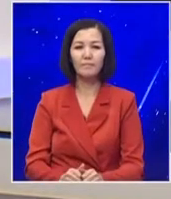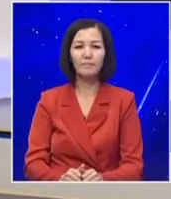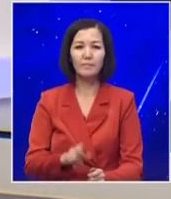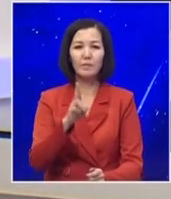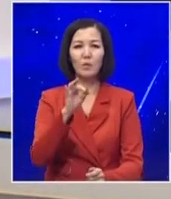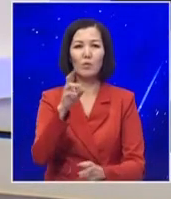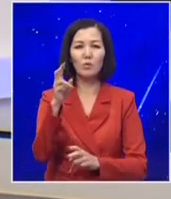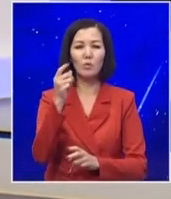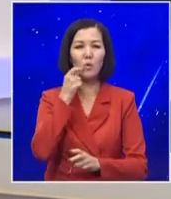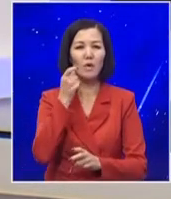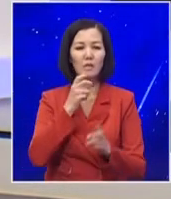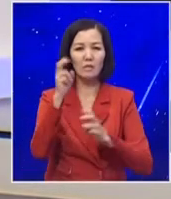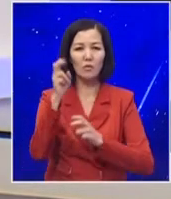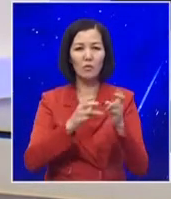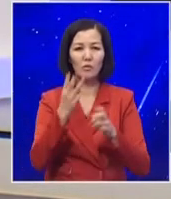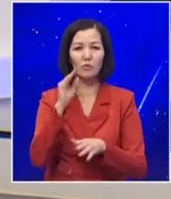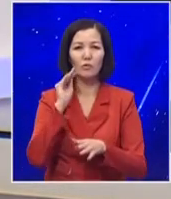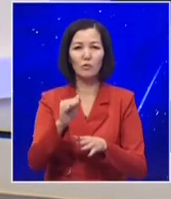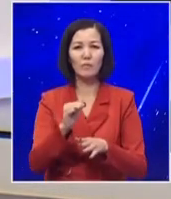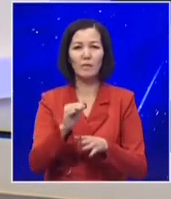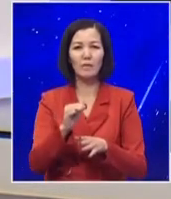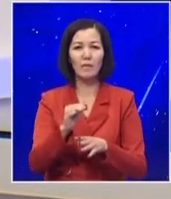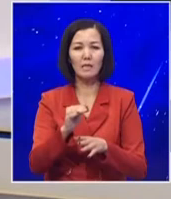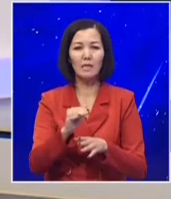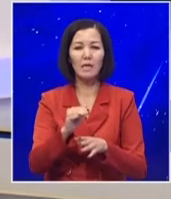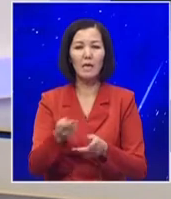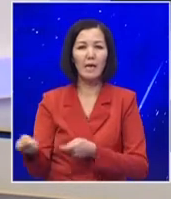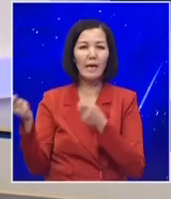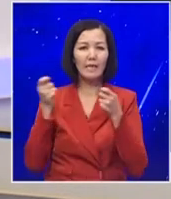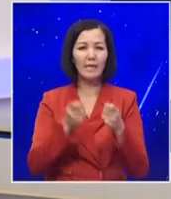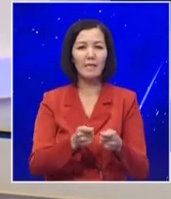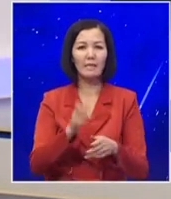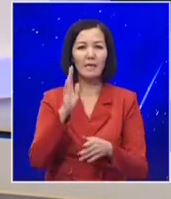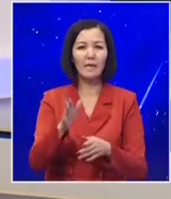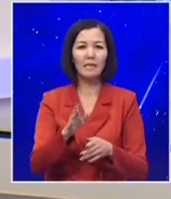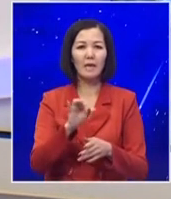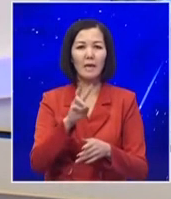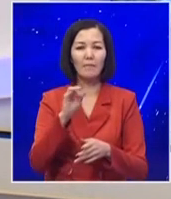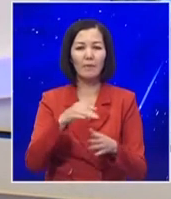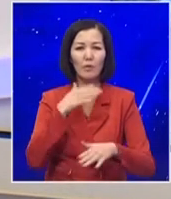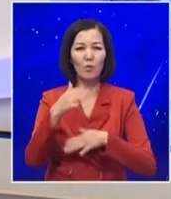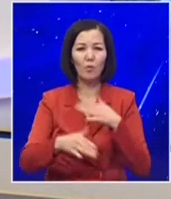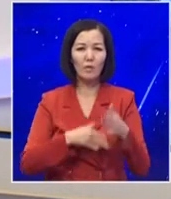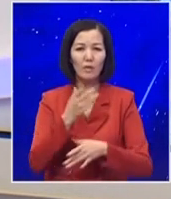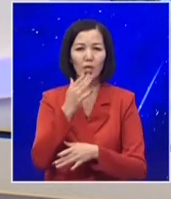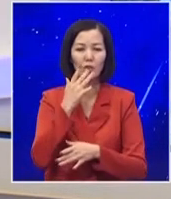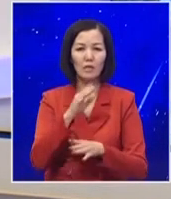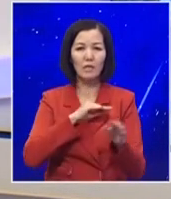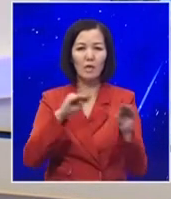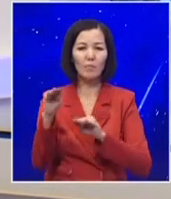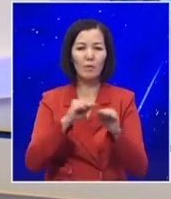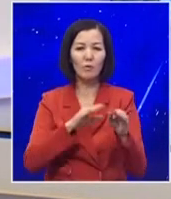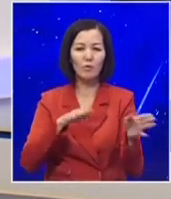Көксу қант зауытына 3000 тонна қамыс қантының шикізаты жеткізілді. Алдағы ақпанда өңделеді. Шетелдік